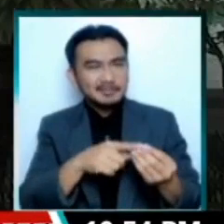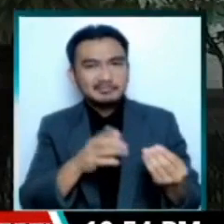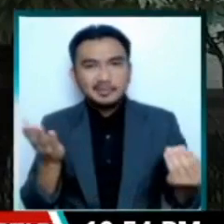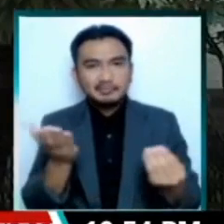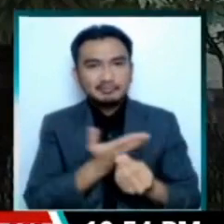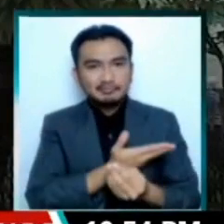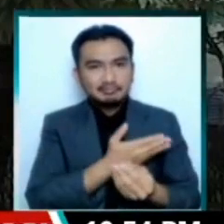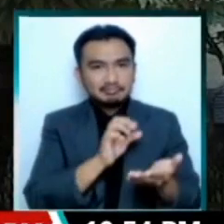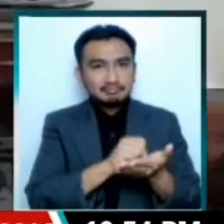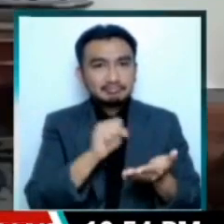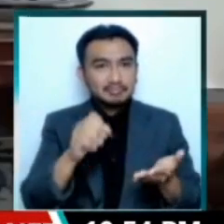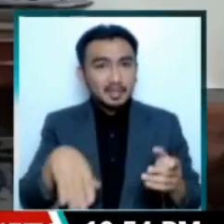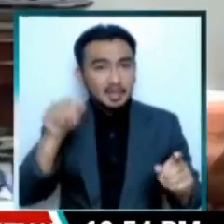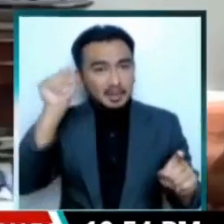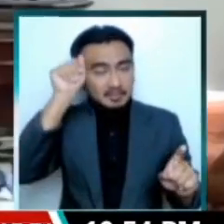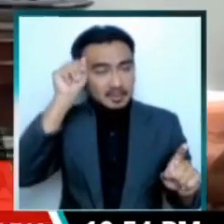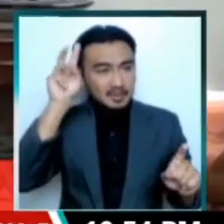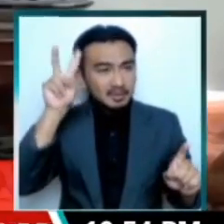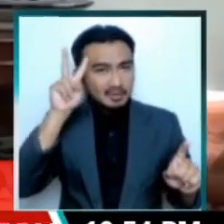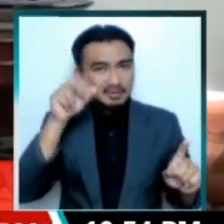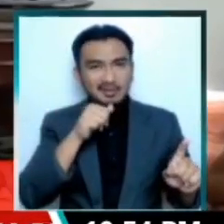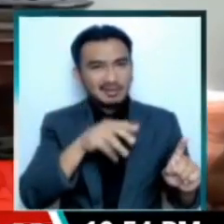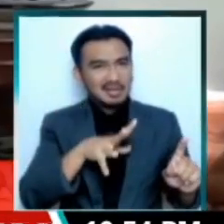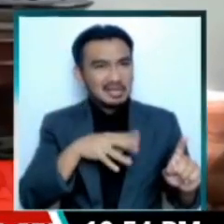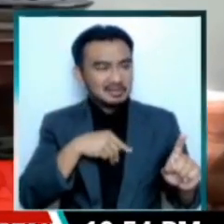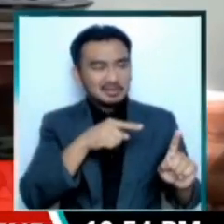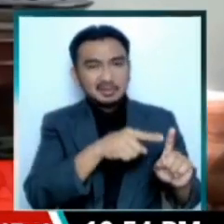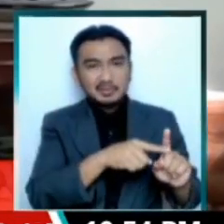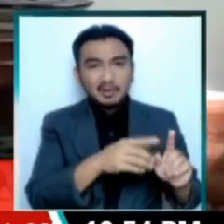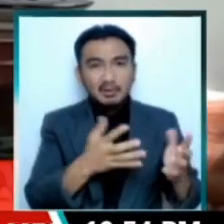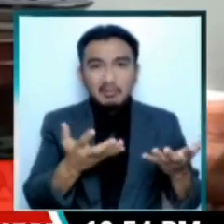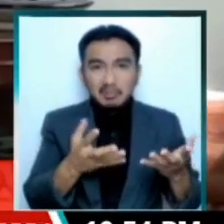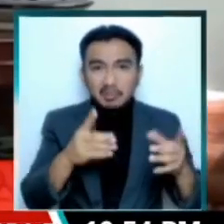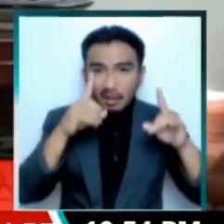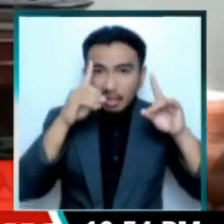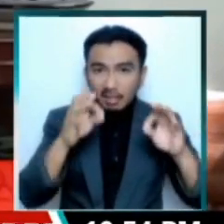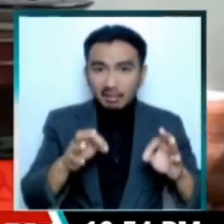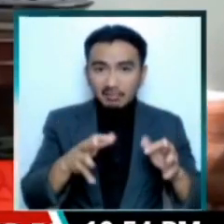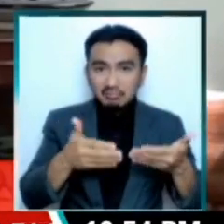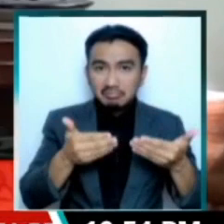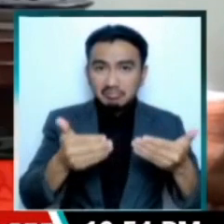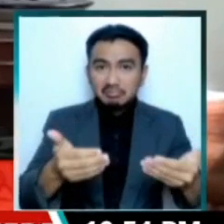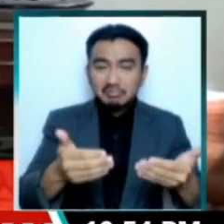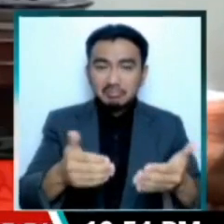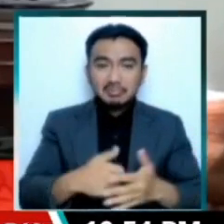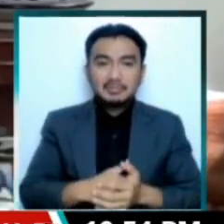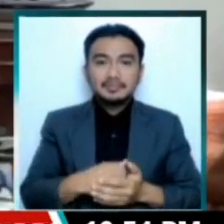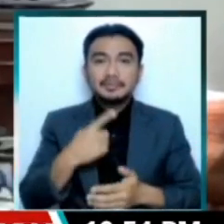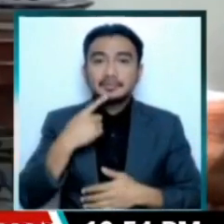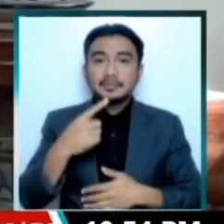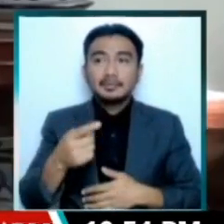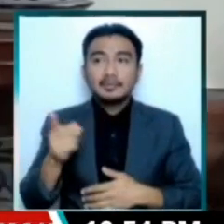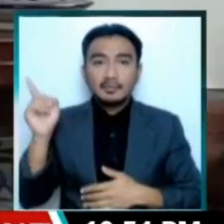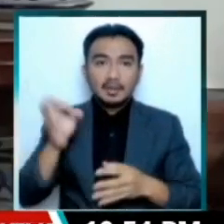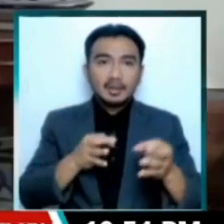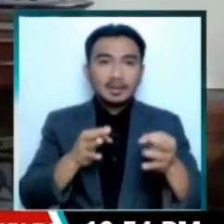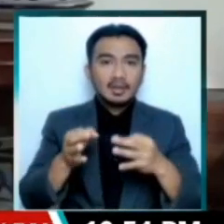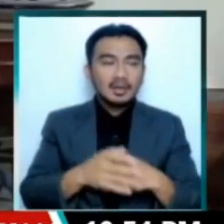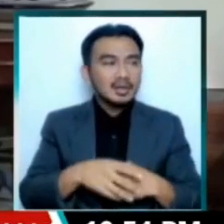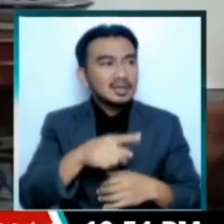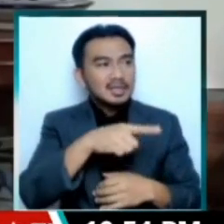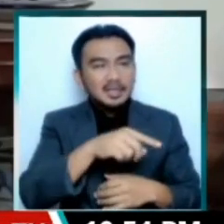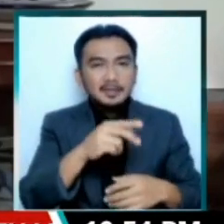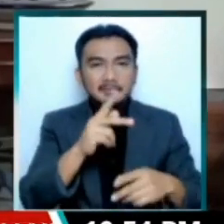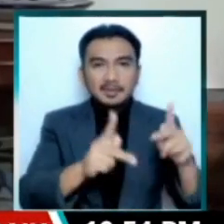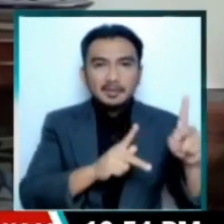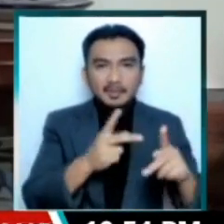ito katanggap-tanggap. With that kind of a decision, ang hirap ngayon sabihin sa mga taong bayan, magbayad kayo ha? Ano man ang hirap ng Pilipino,